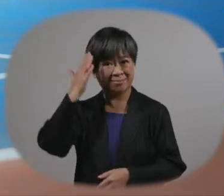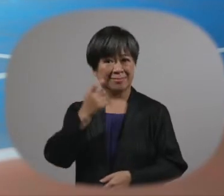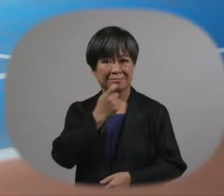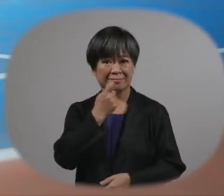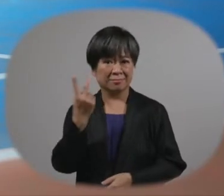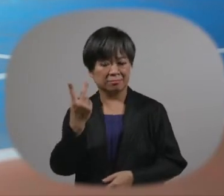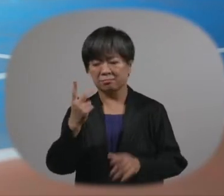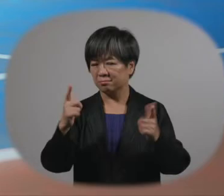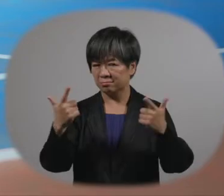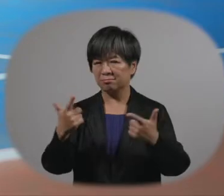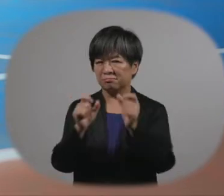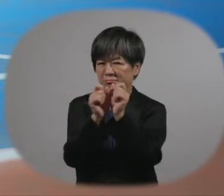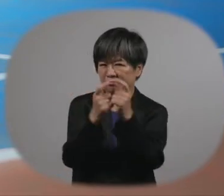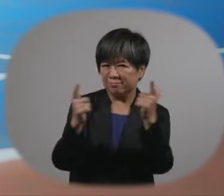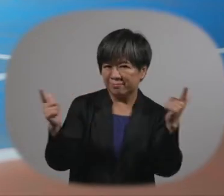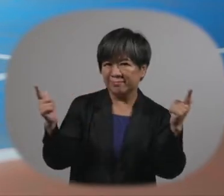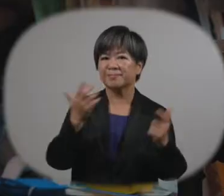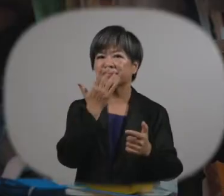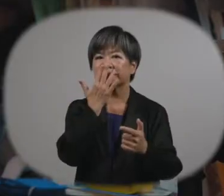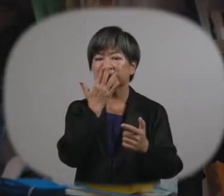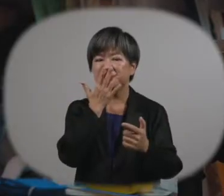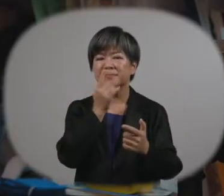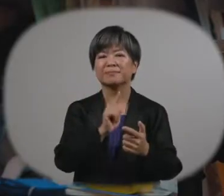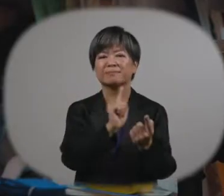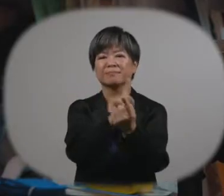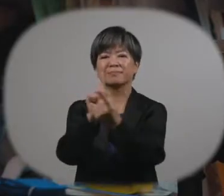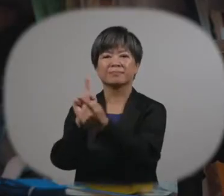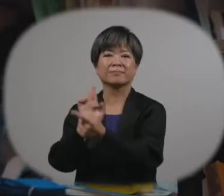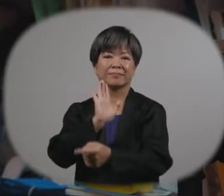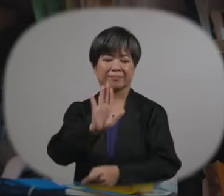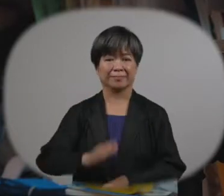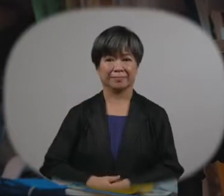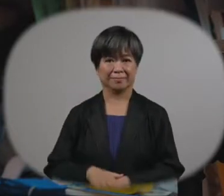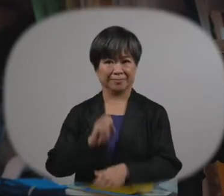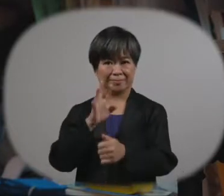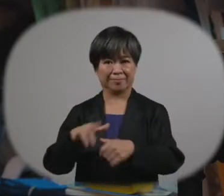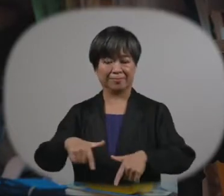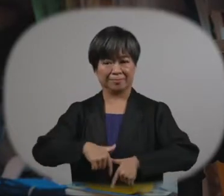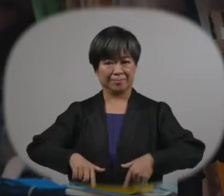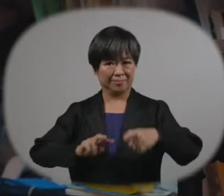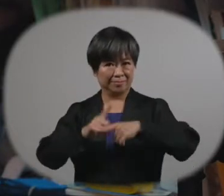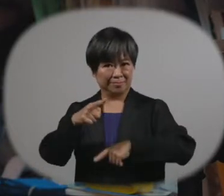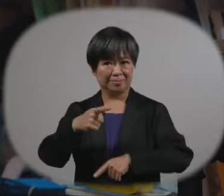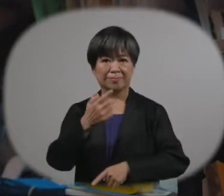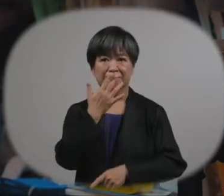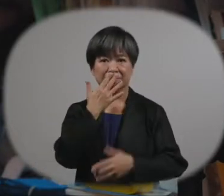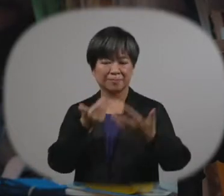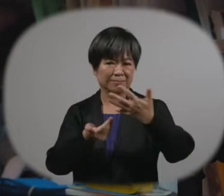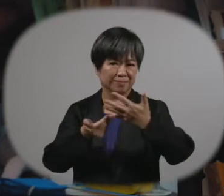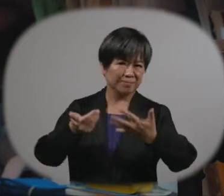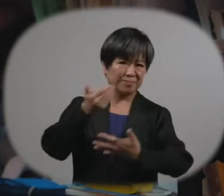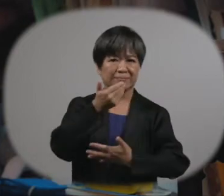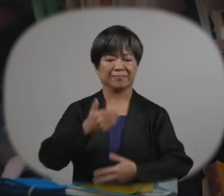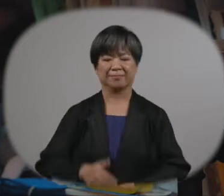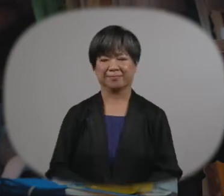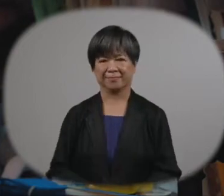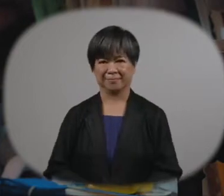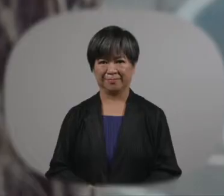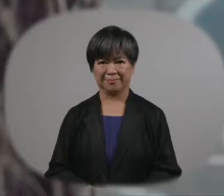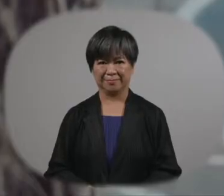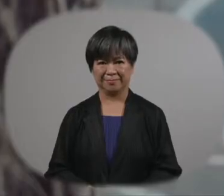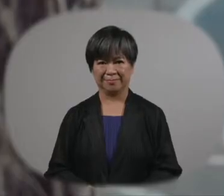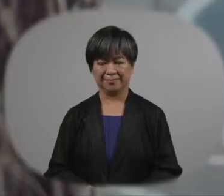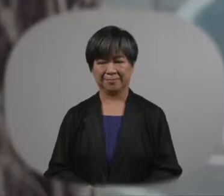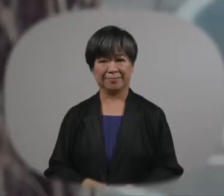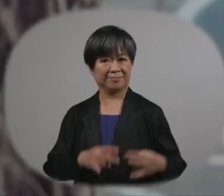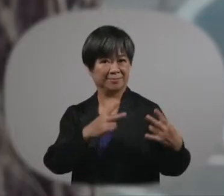经历了许许多多的色彩。所以我想告诉大家，荣耀色彩超越一切困难。